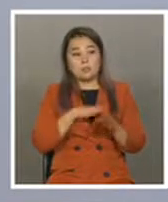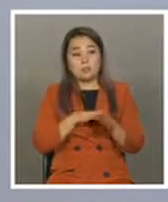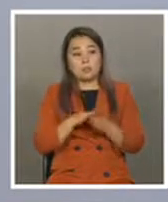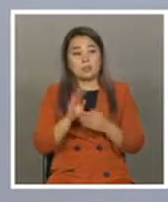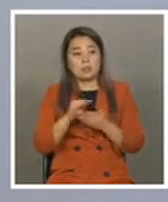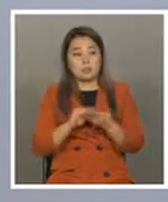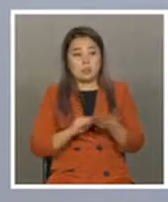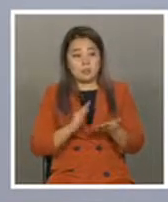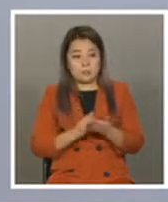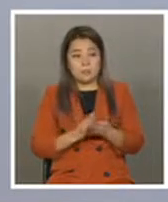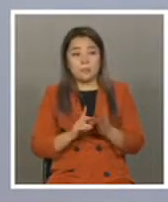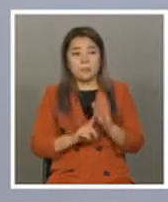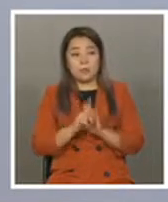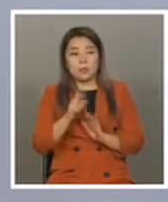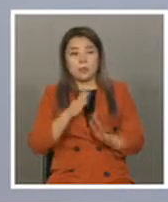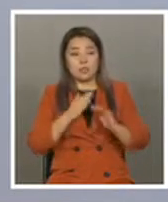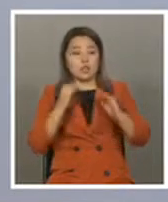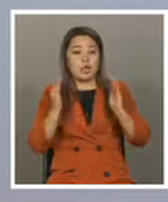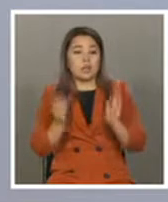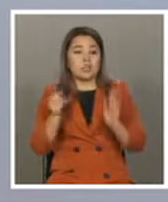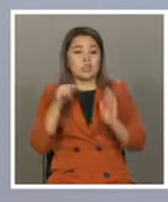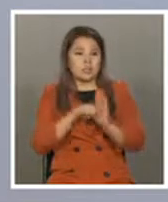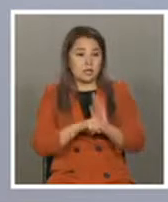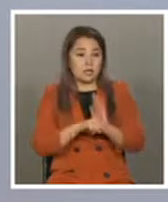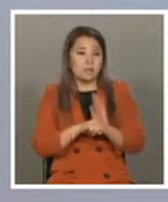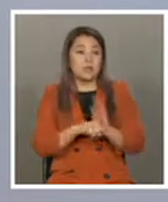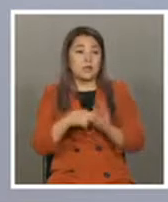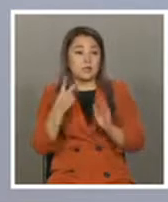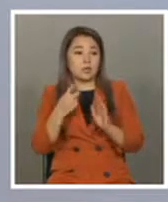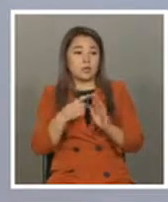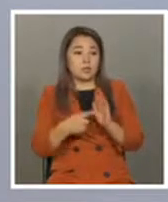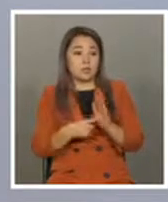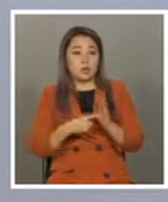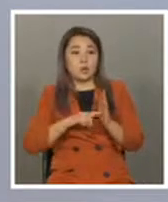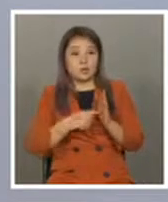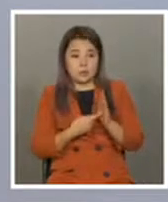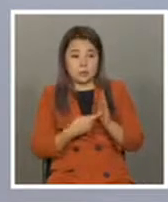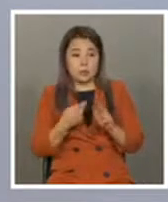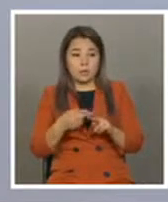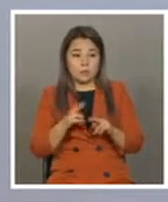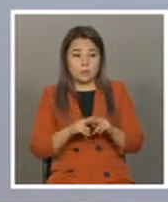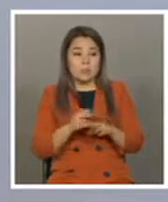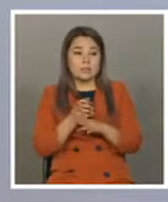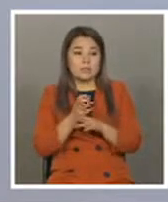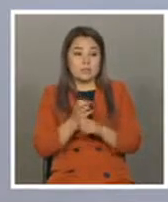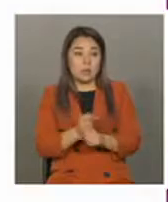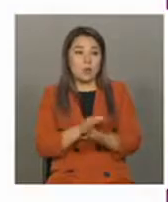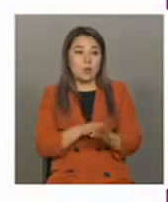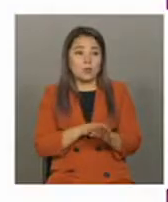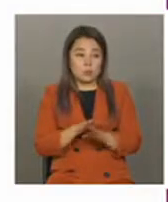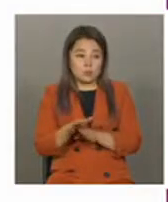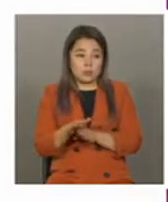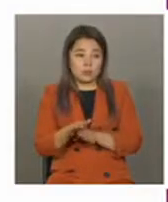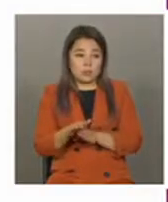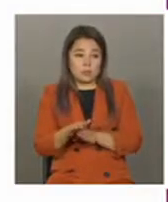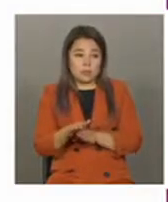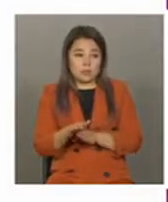болсақ, алдымен біз жақшаның ішіндегі екі бөлшекті көбейтеміз, оларды қысқартуды орындаймыз, және